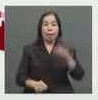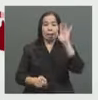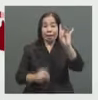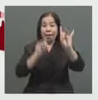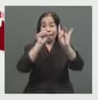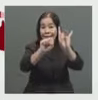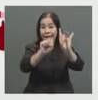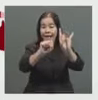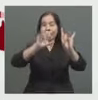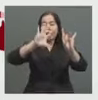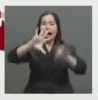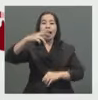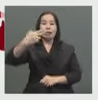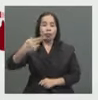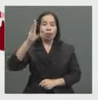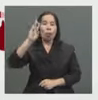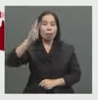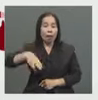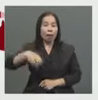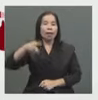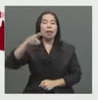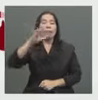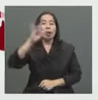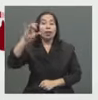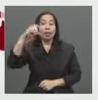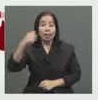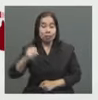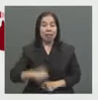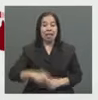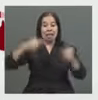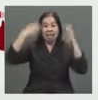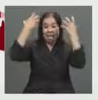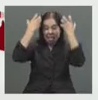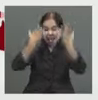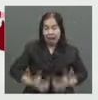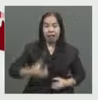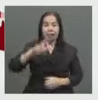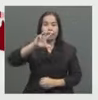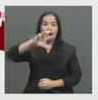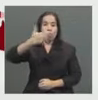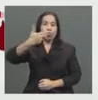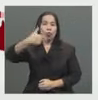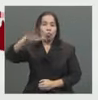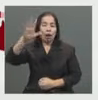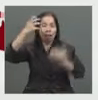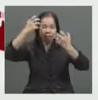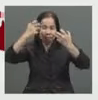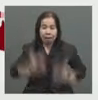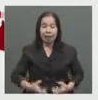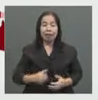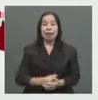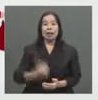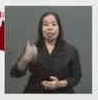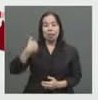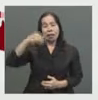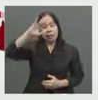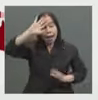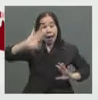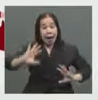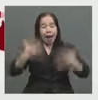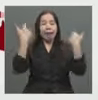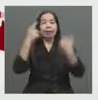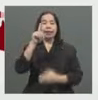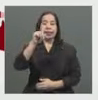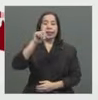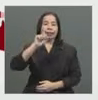856,910 นะครับแล้วก็รายที่หนักคือ 32,297รายที่ดีขึ้นและหายแล้ว